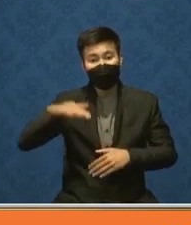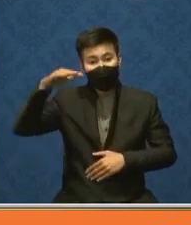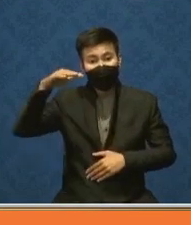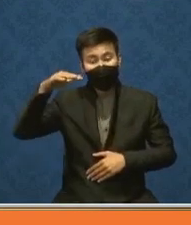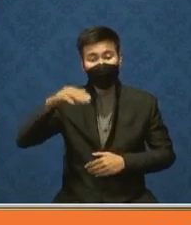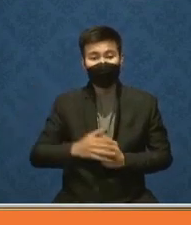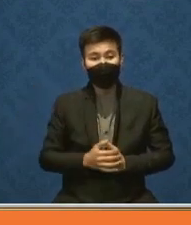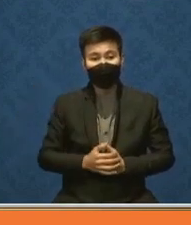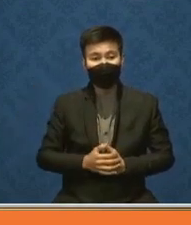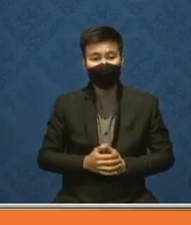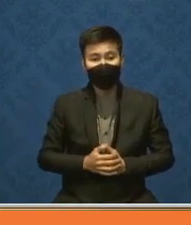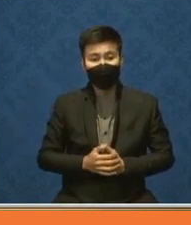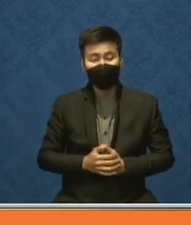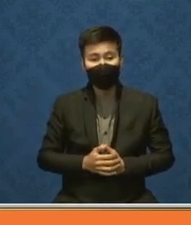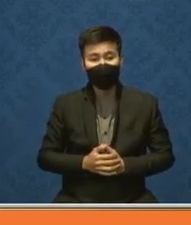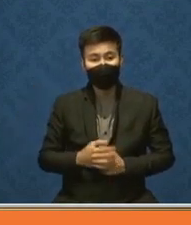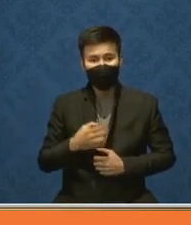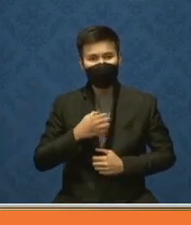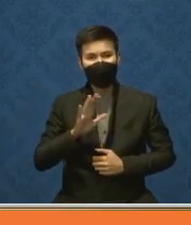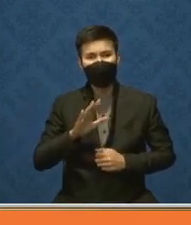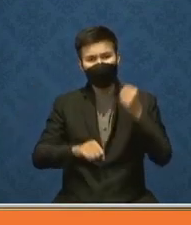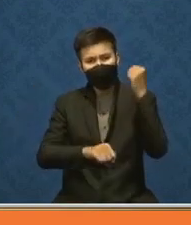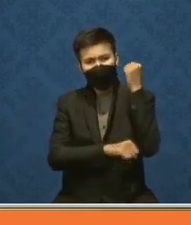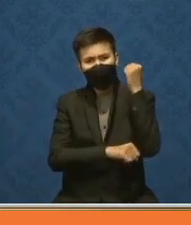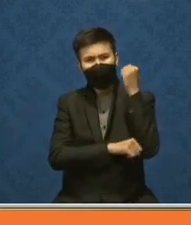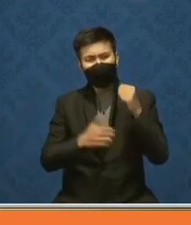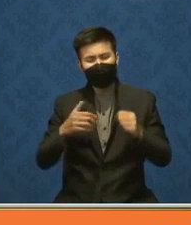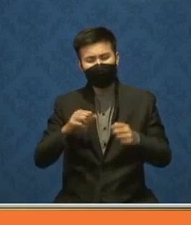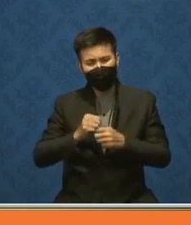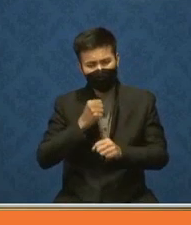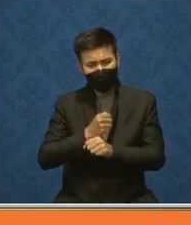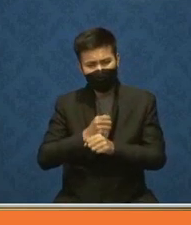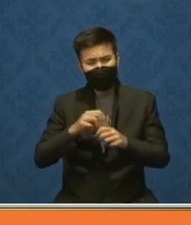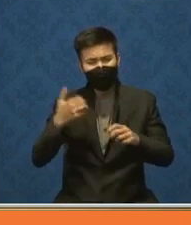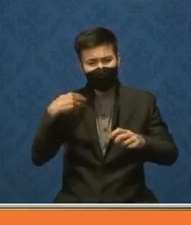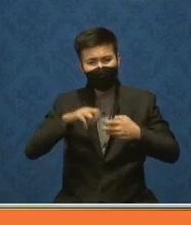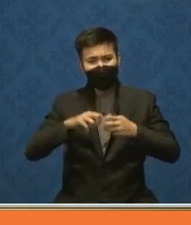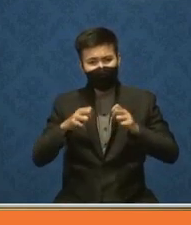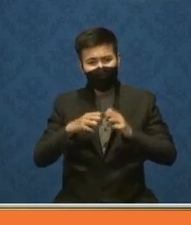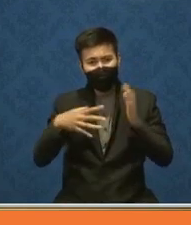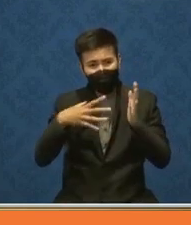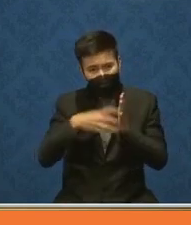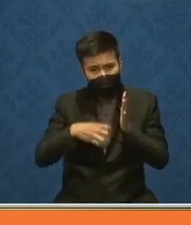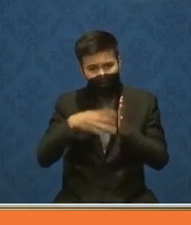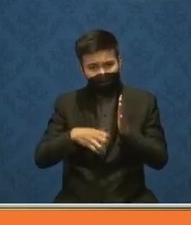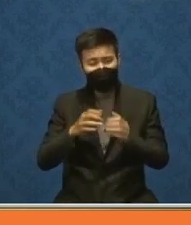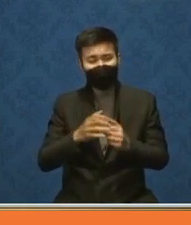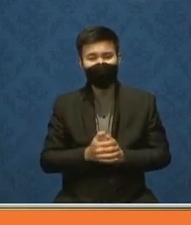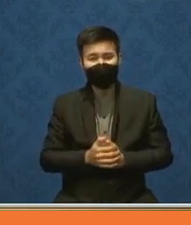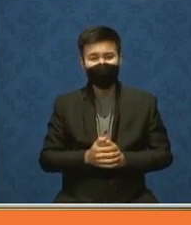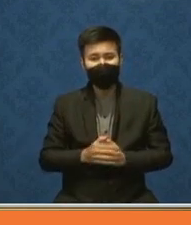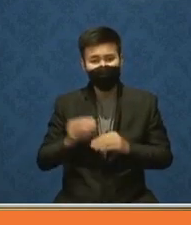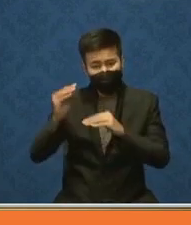ให้การศึกษาเนี่ยสามารถเข้าถึงง่ายลดอย่าให้ความยากจนมาเป็นอุปสรรคของการศึกษาครับแล้วก็เพิ่มบำนาญครับ 3,000 บาทต่อ